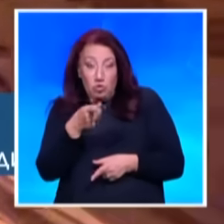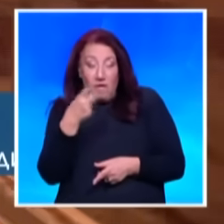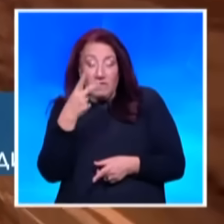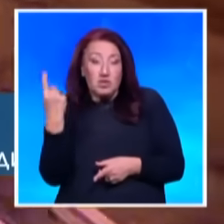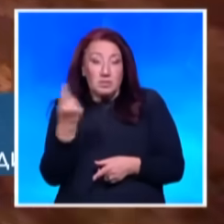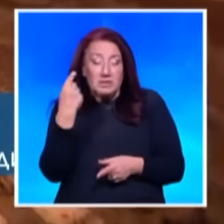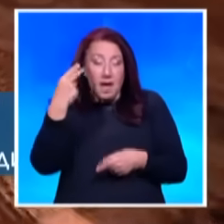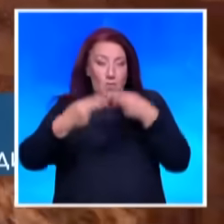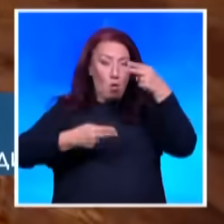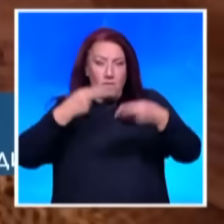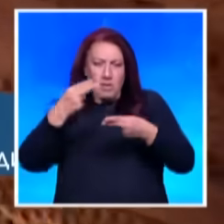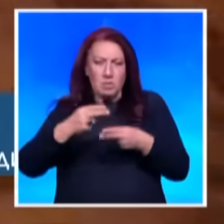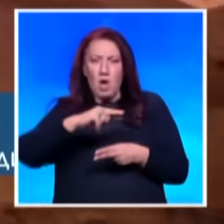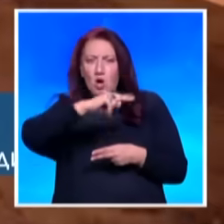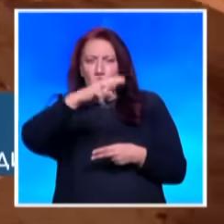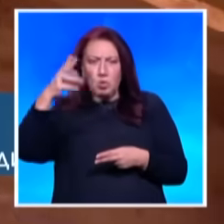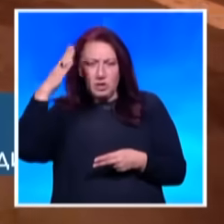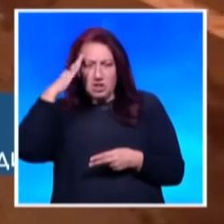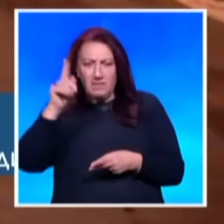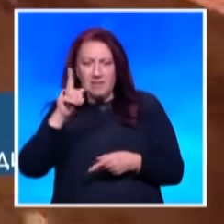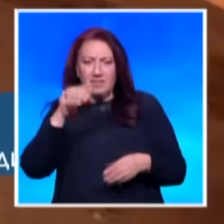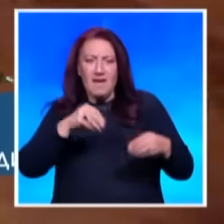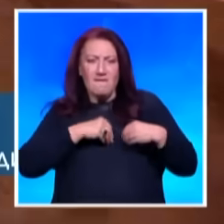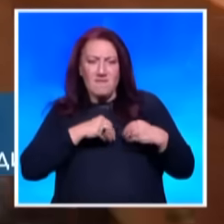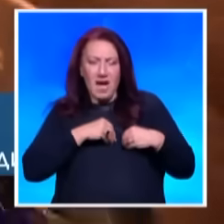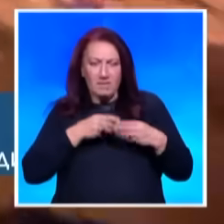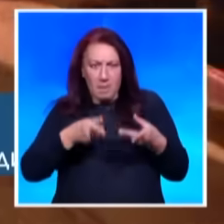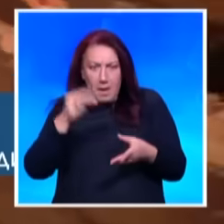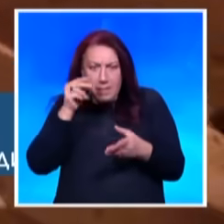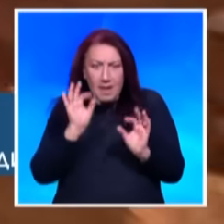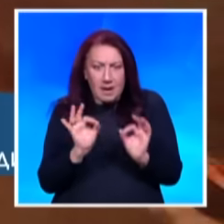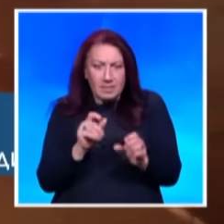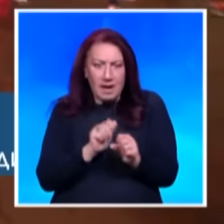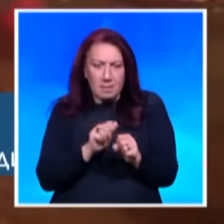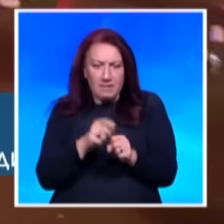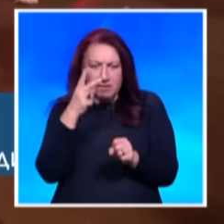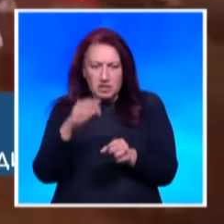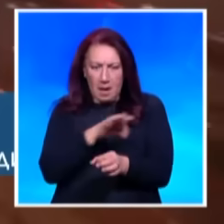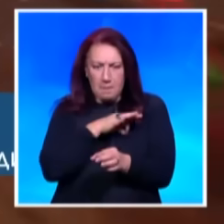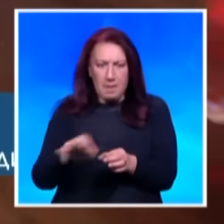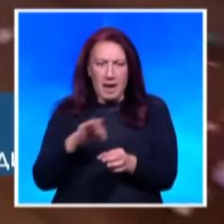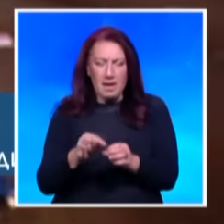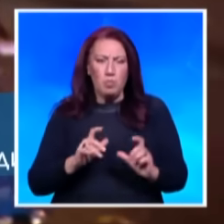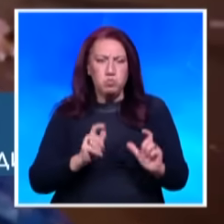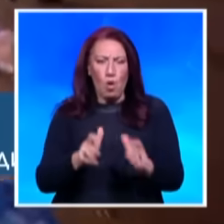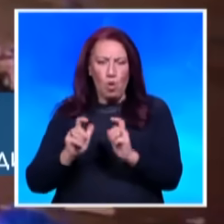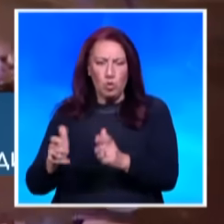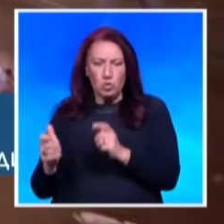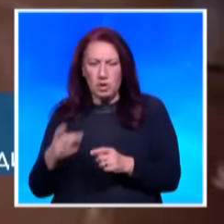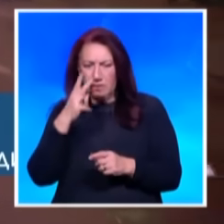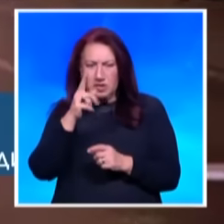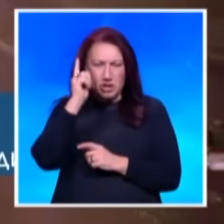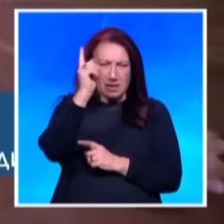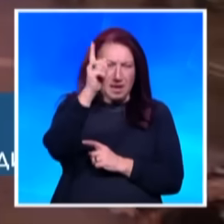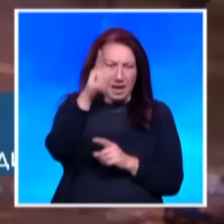в други страни. Никога не съм вярвал, че това може да стане в България. Виждате запалени бокуци тук. Виждате в далечина също. Хвърлят се